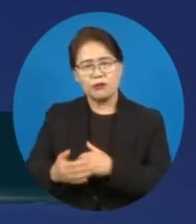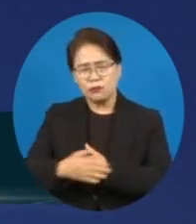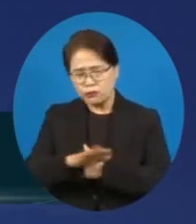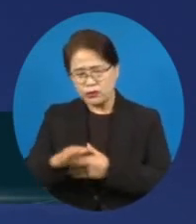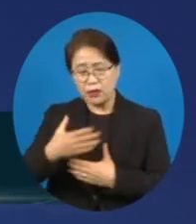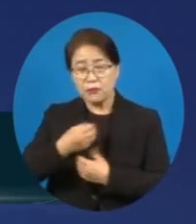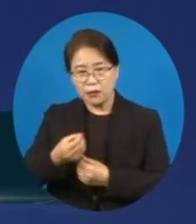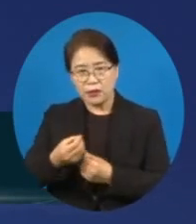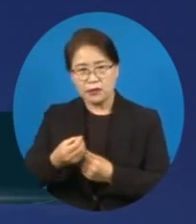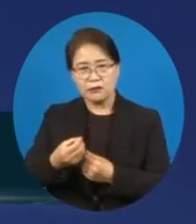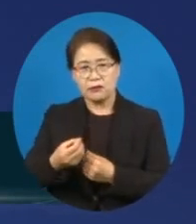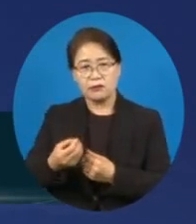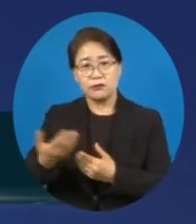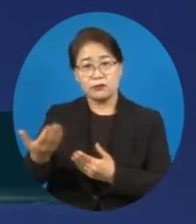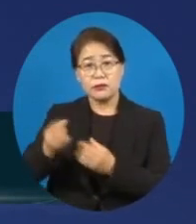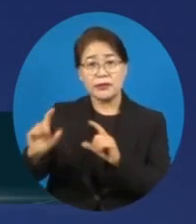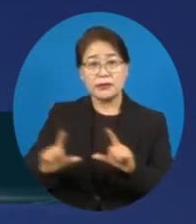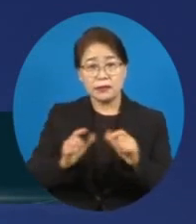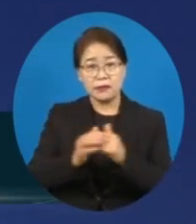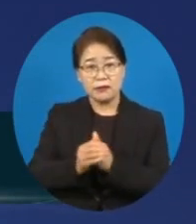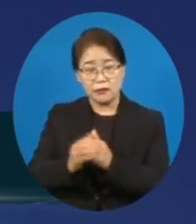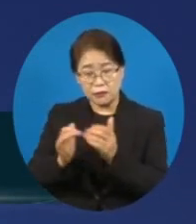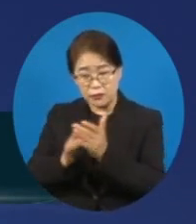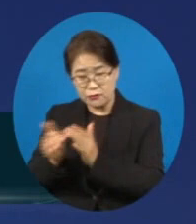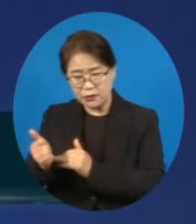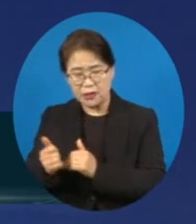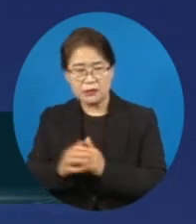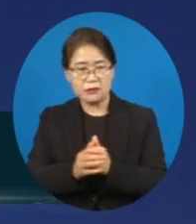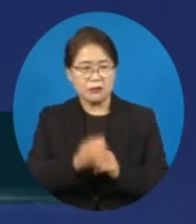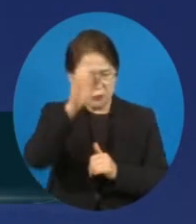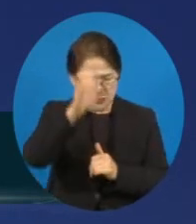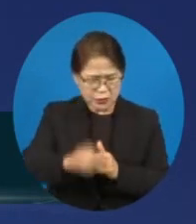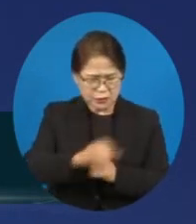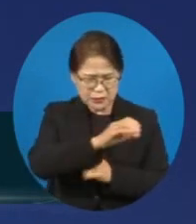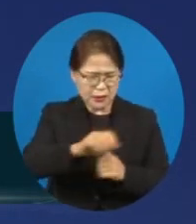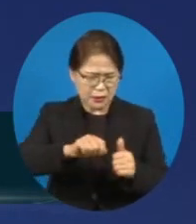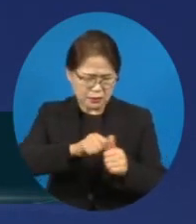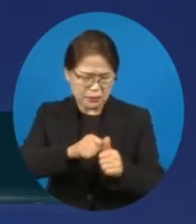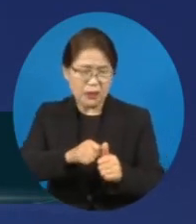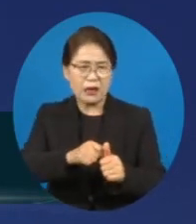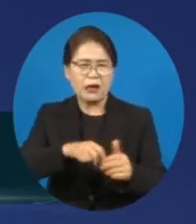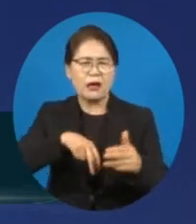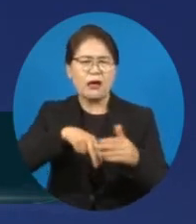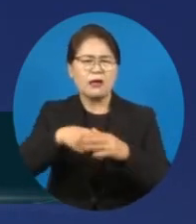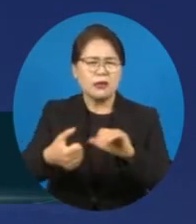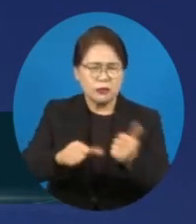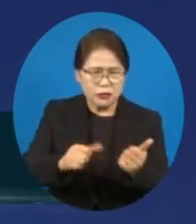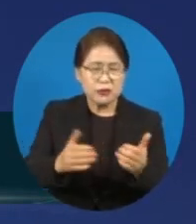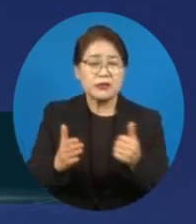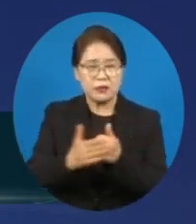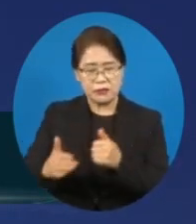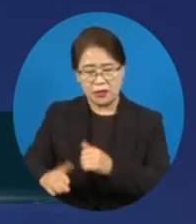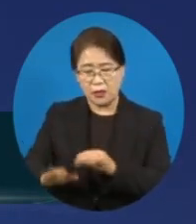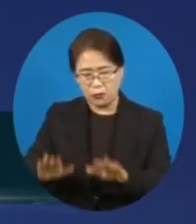평화를 누리고 예수님이 십자가에서 징계를 받았기 때문에 오늘 우리가 평화를 누리게 되었다라고 하는